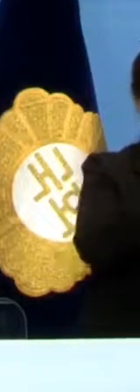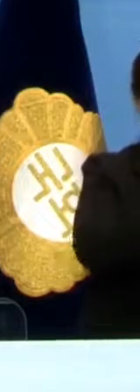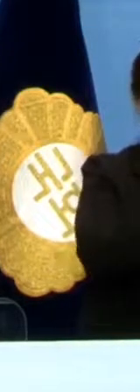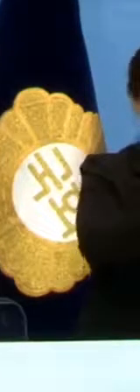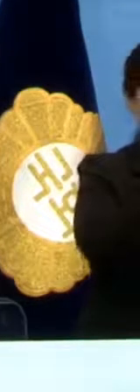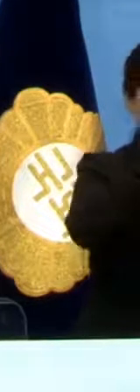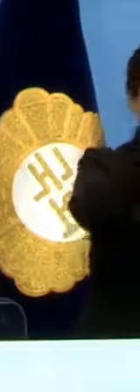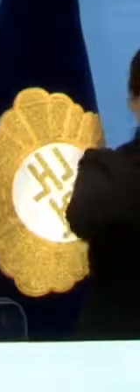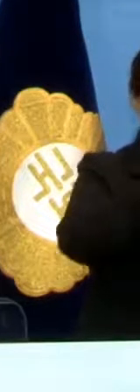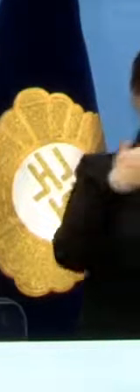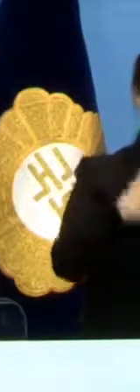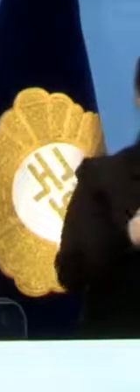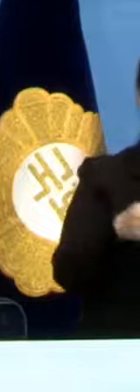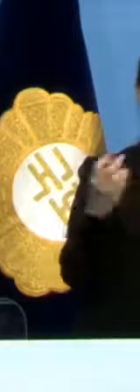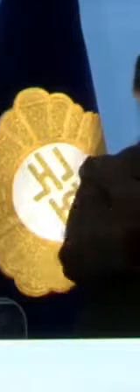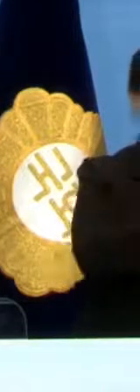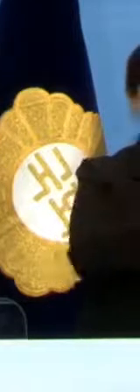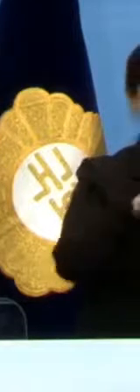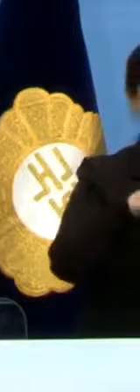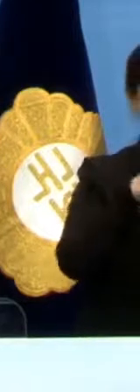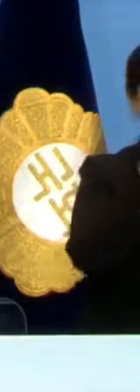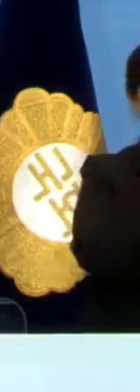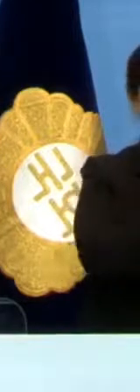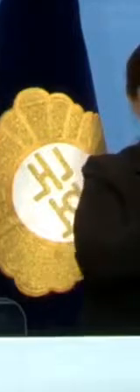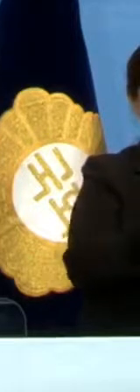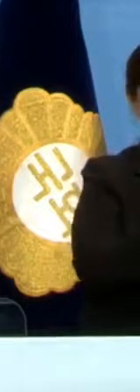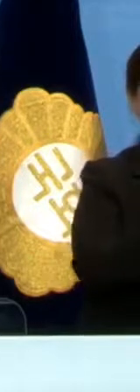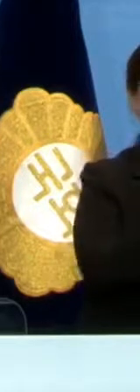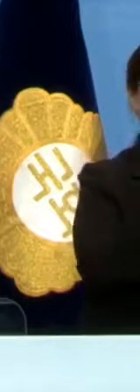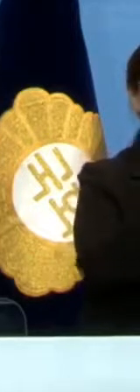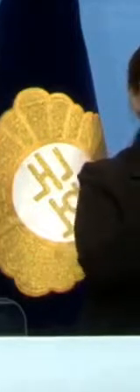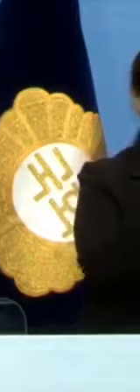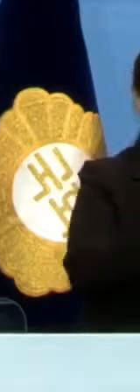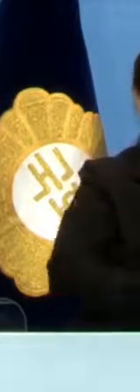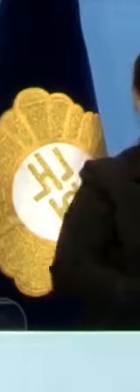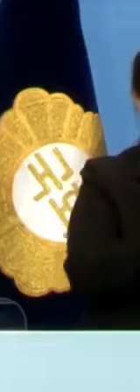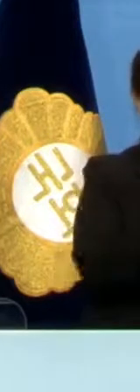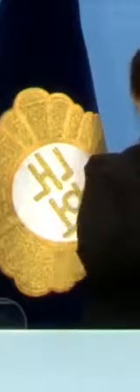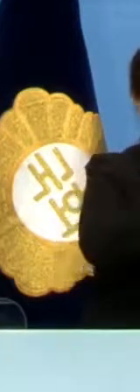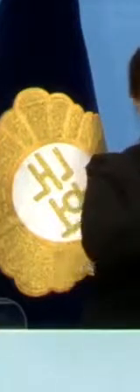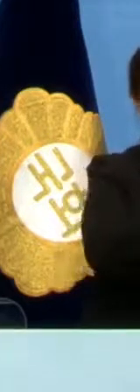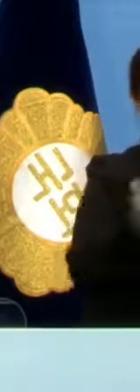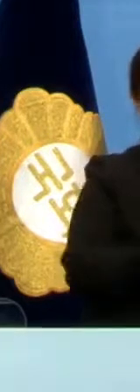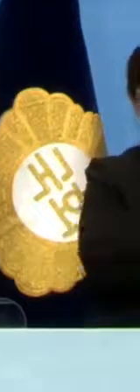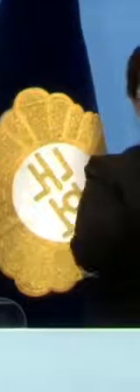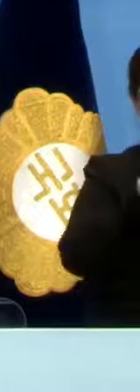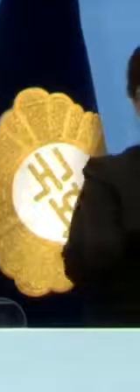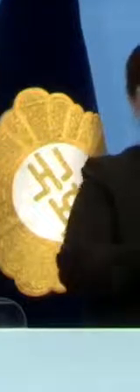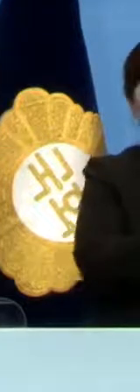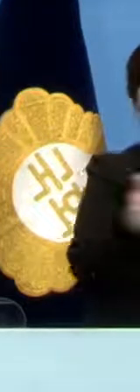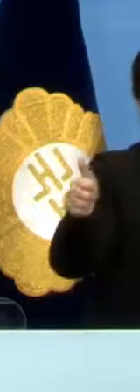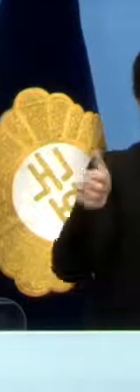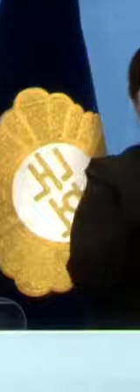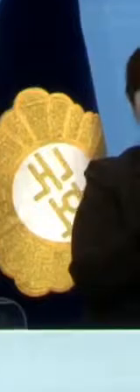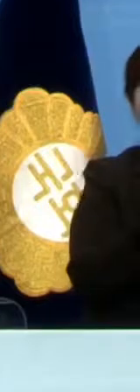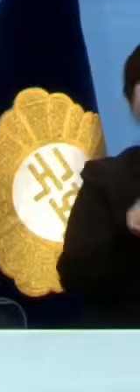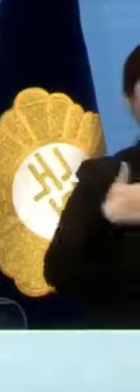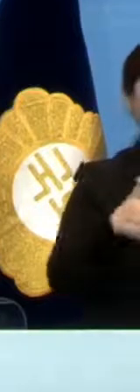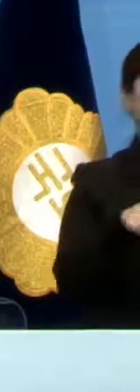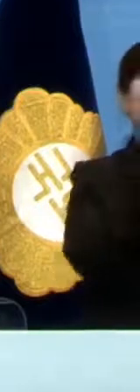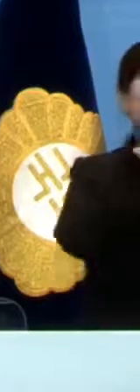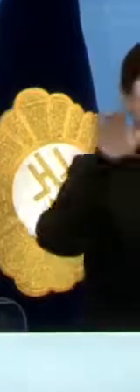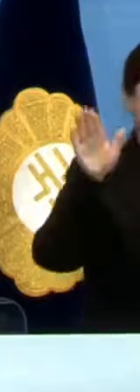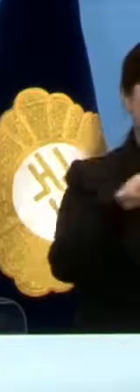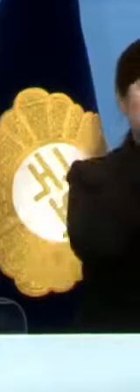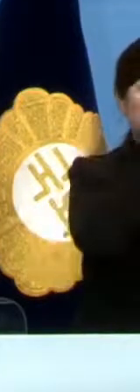재정 지원을 위한 서포터로서도 자리매김할 것입니다. 부산 시민 여러분, 이제 여러분 곁에 부산 갈매기가